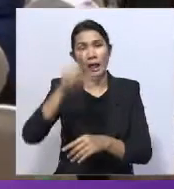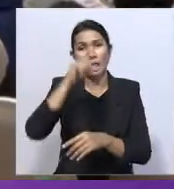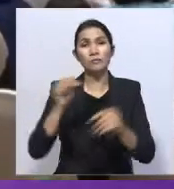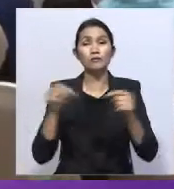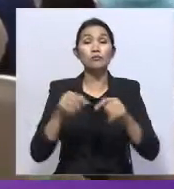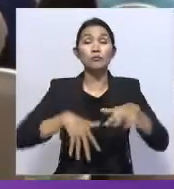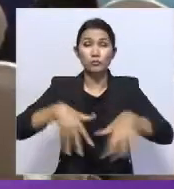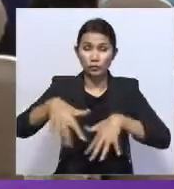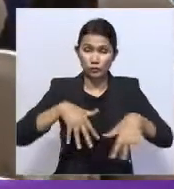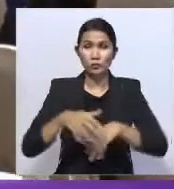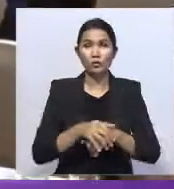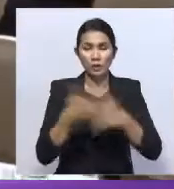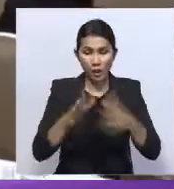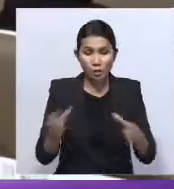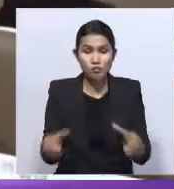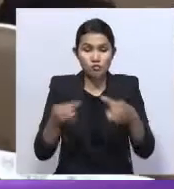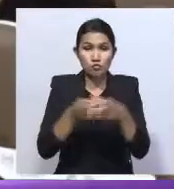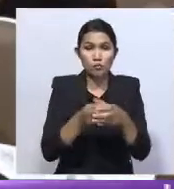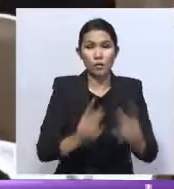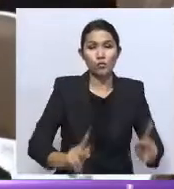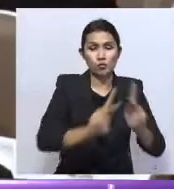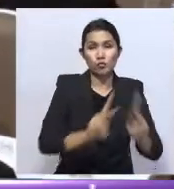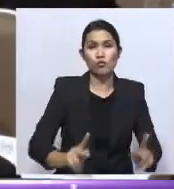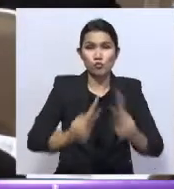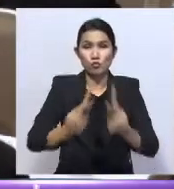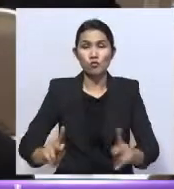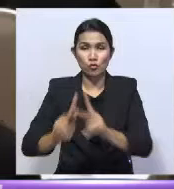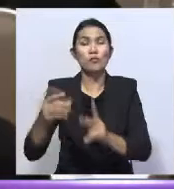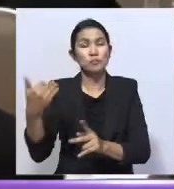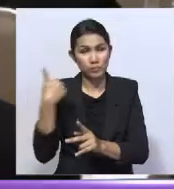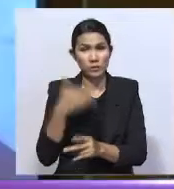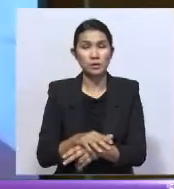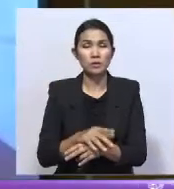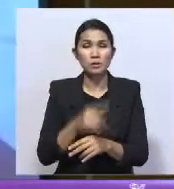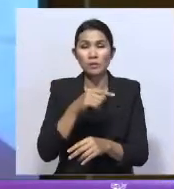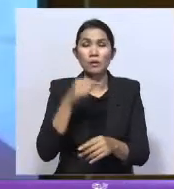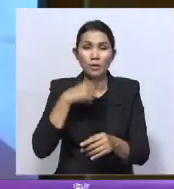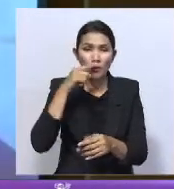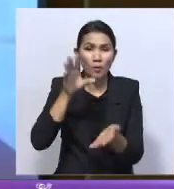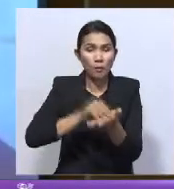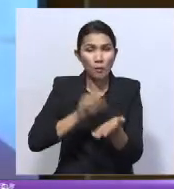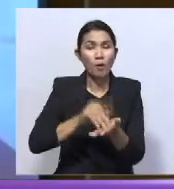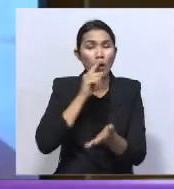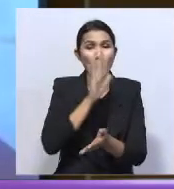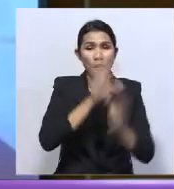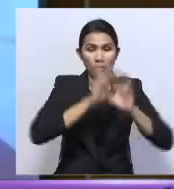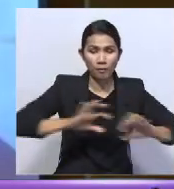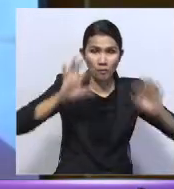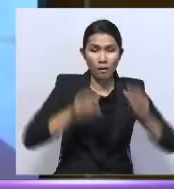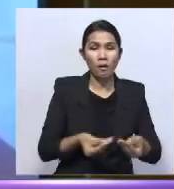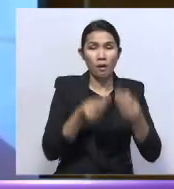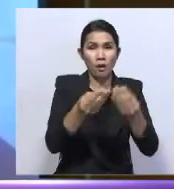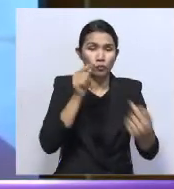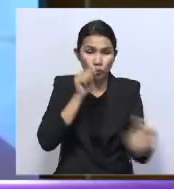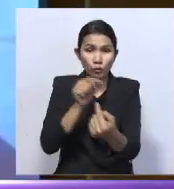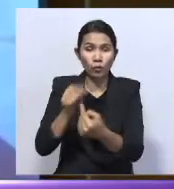นและจะให้มี LINE กลุ่มแต่ละกระทรวงตามลำดับ3ชั้นเพื่อส่งต่อข้อมูลของรัฐบาลถึงข้าราชการทุกคนทั่ว